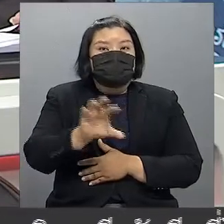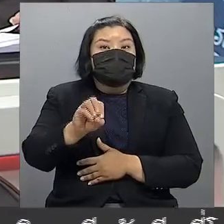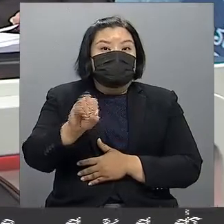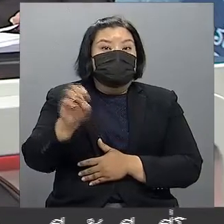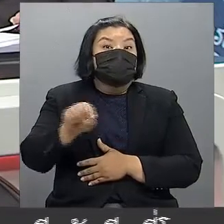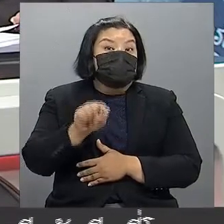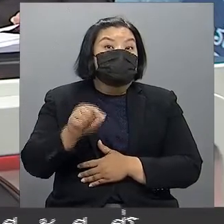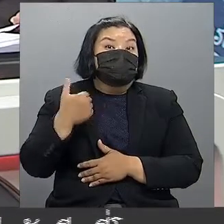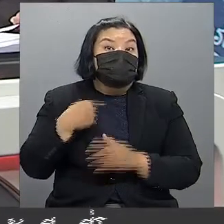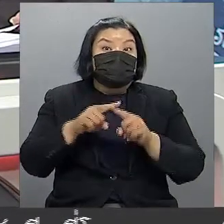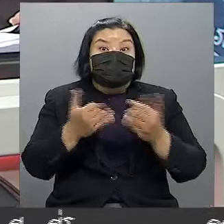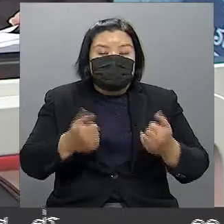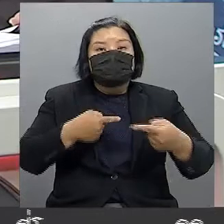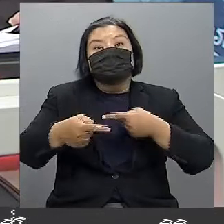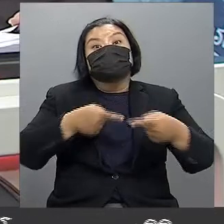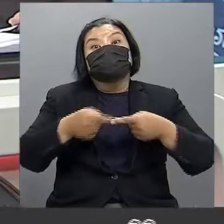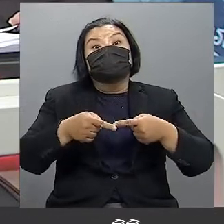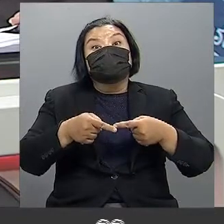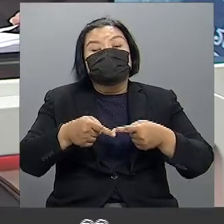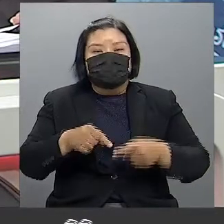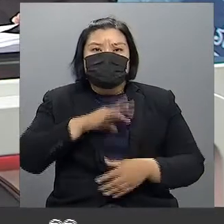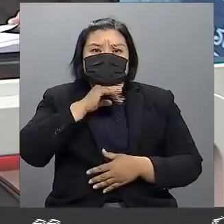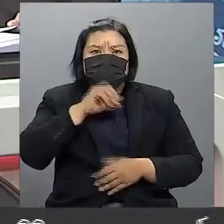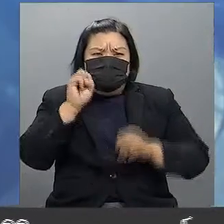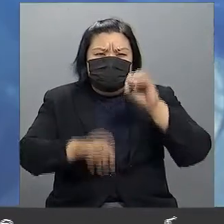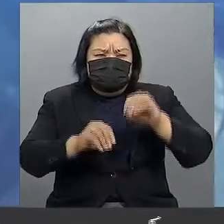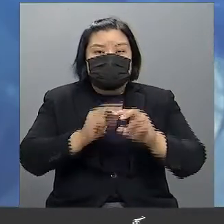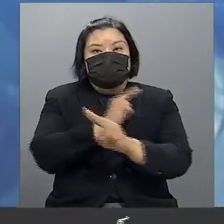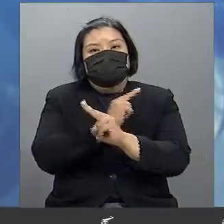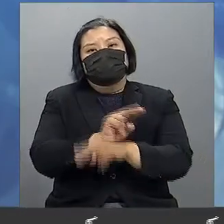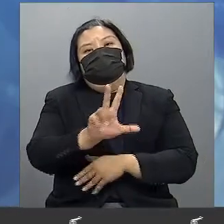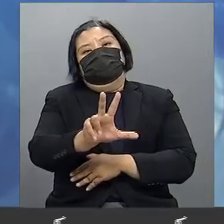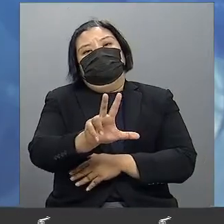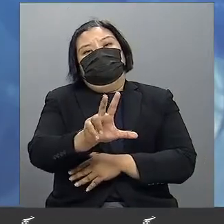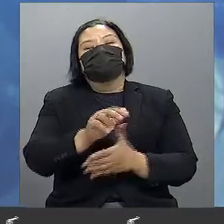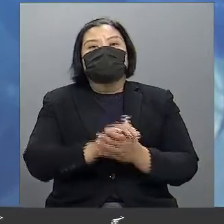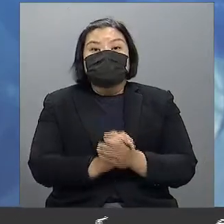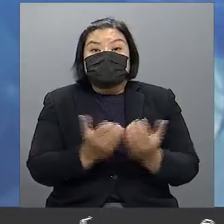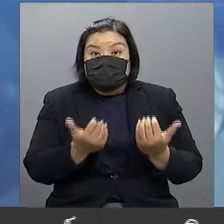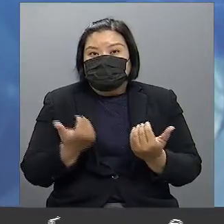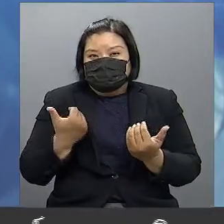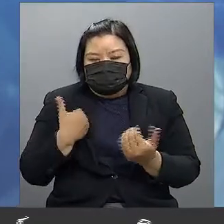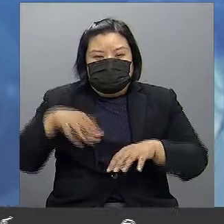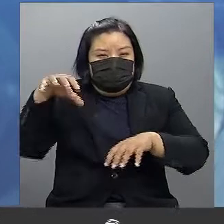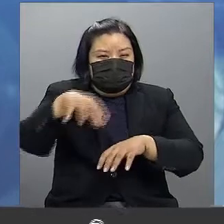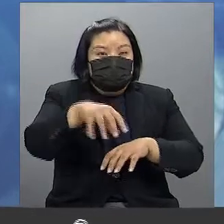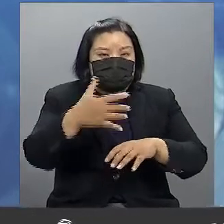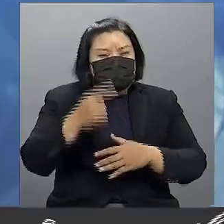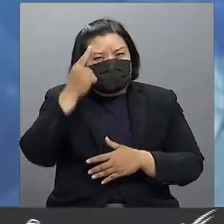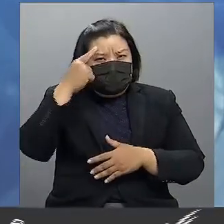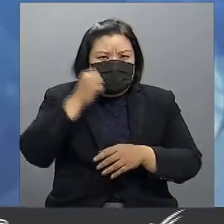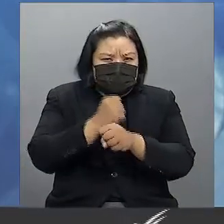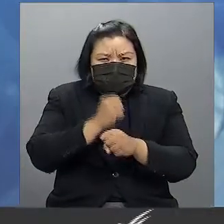พลาสติกเนี่ยเพิ่มปริมาณขึ้นกว่า3เท่าตัวค่ะนี่ก็ทำให้มีความพยายามในการจัดการขยะพลาสติกหนึ่ง